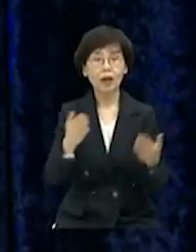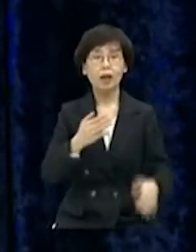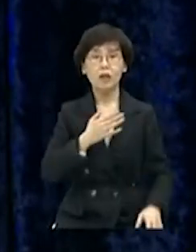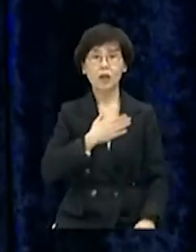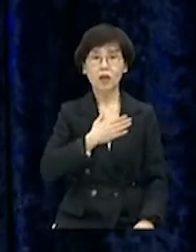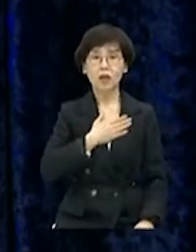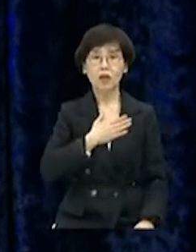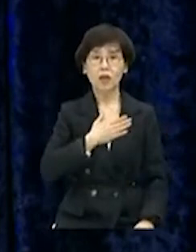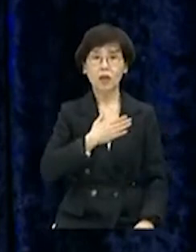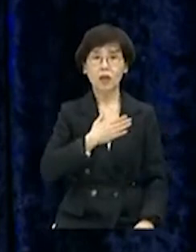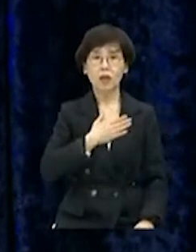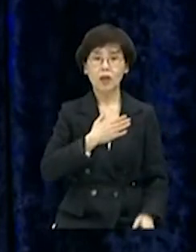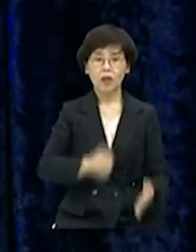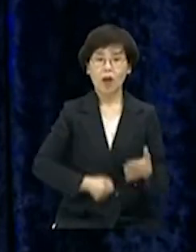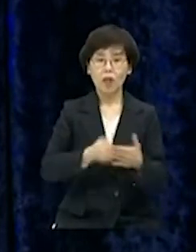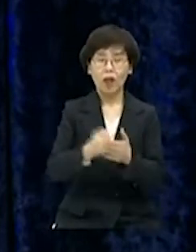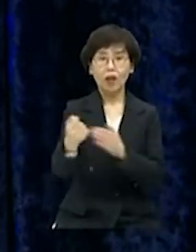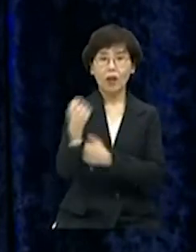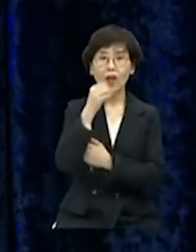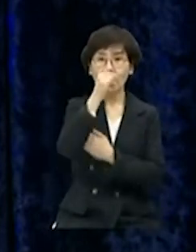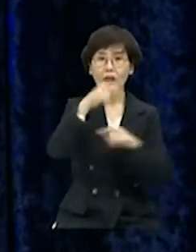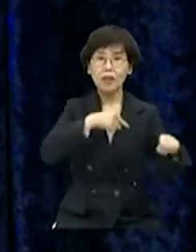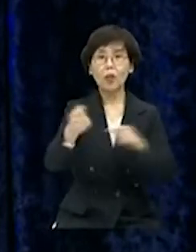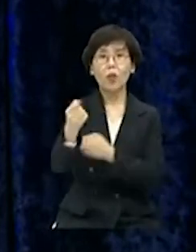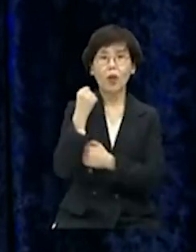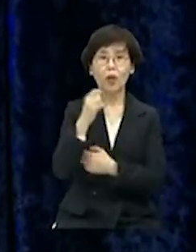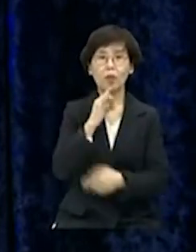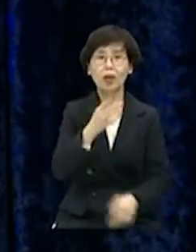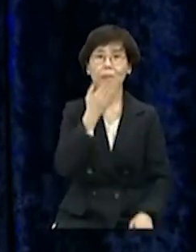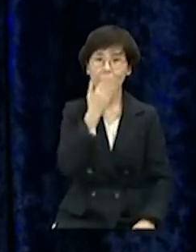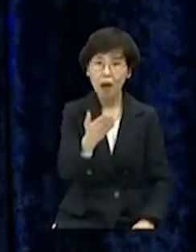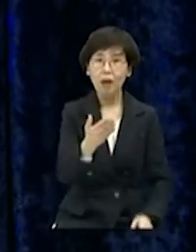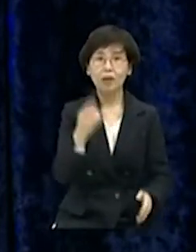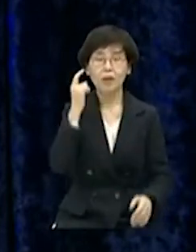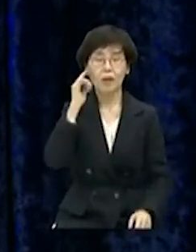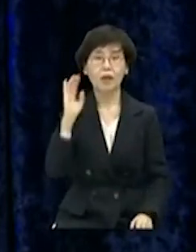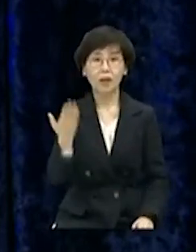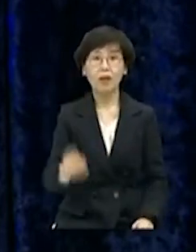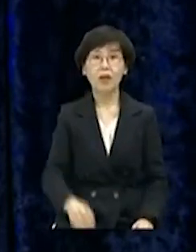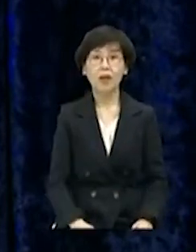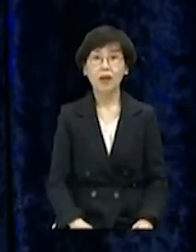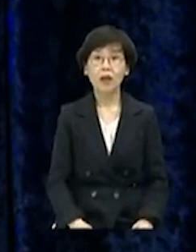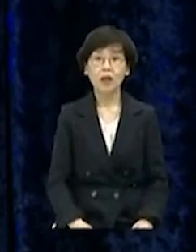저는 결단력 있는 리더십만이 할 수 있다고 생각을 합니다.